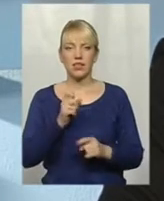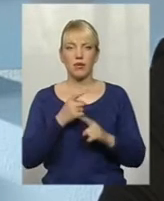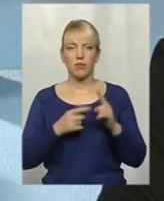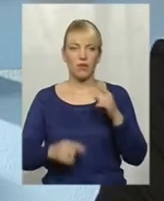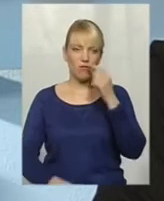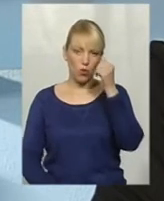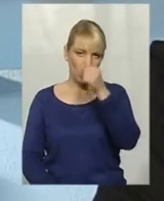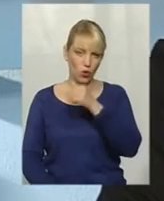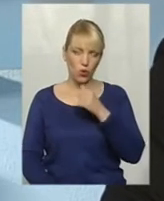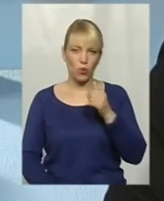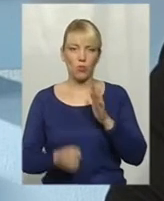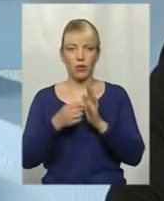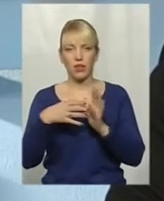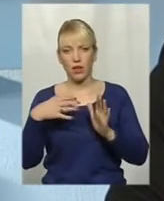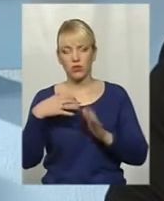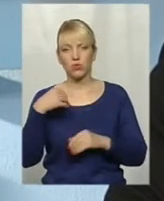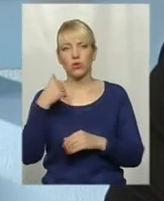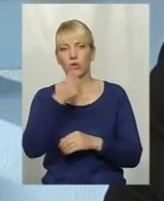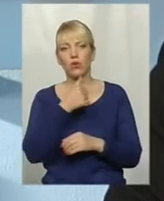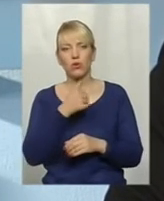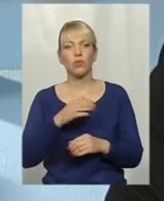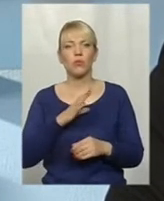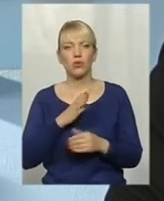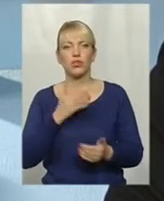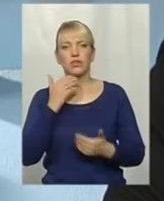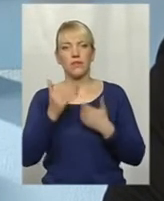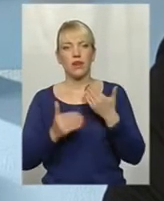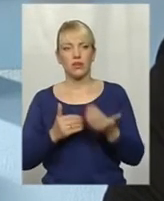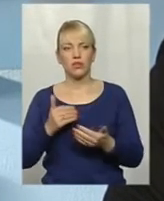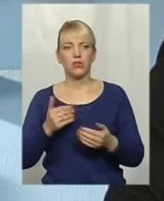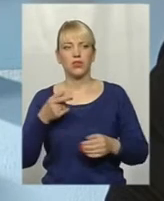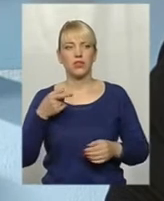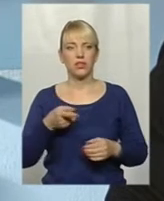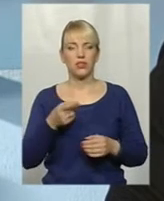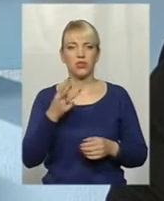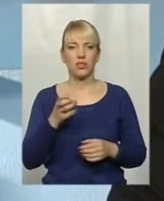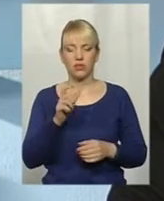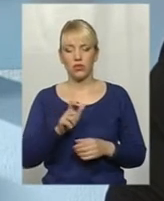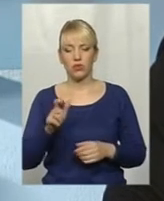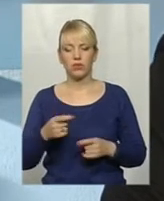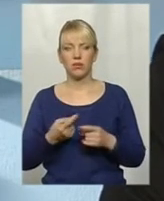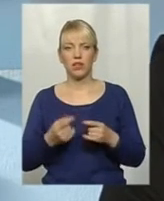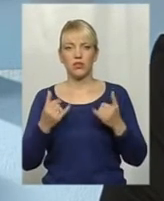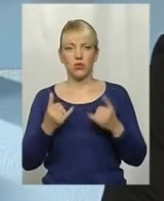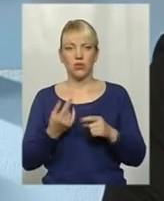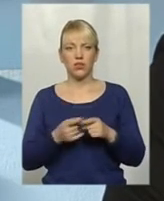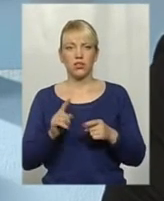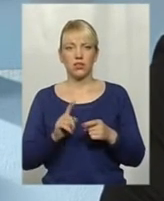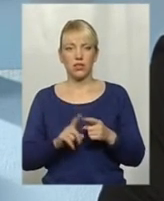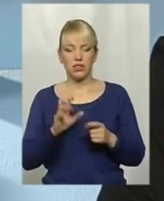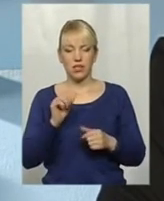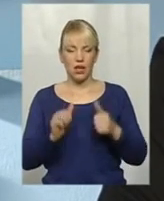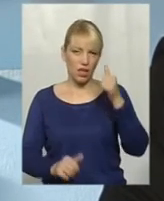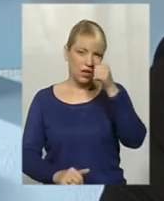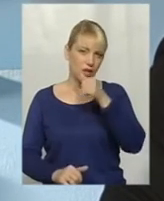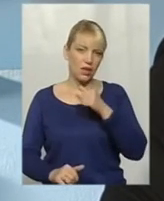року, 2015-го, звернулося до центрів майже 1300 осіб. На сьогодні це за рік,